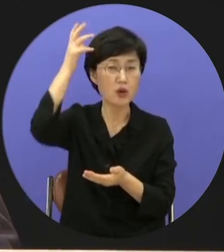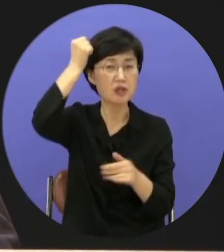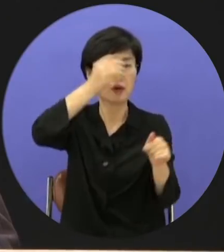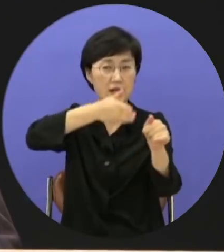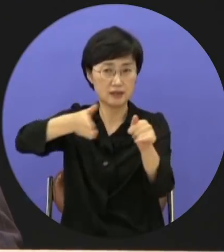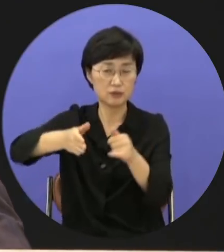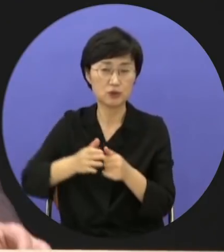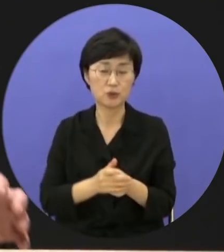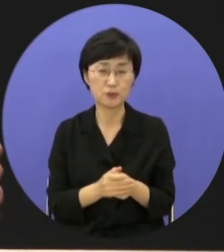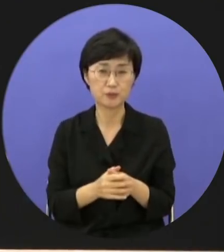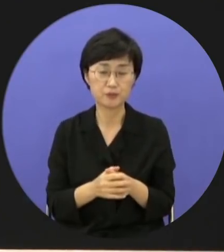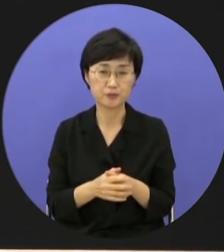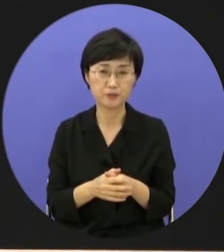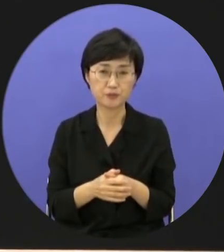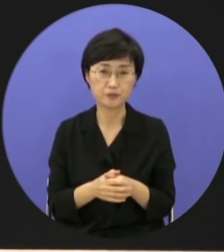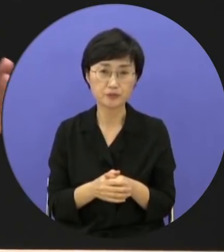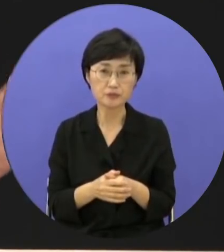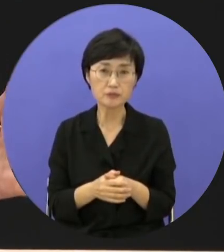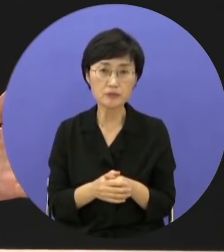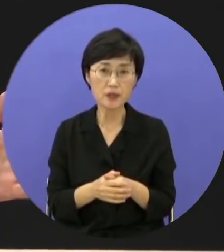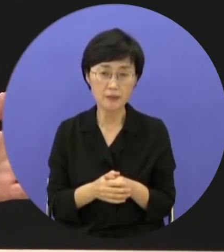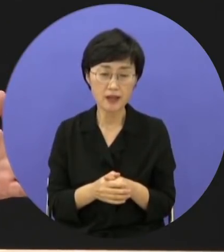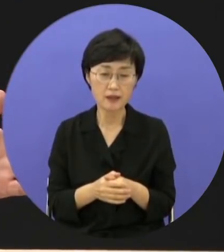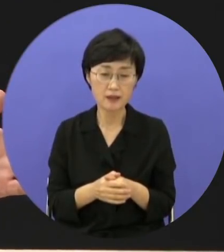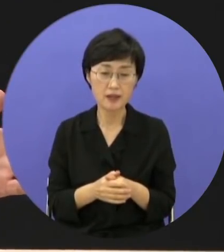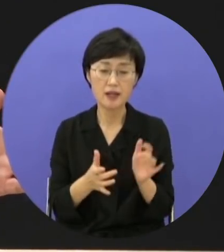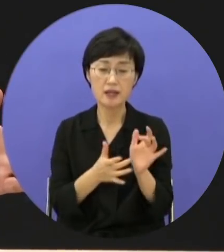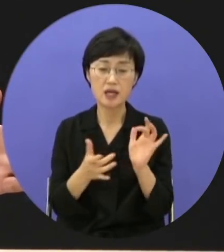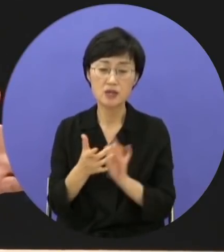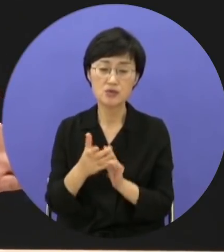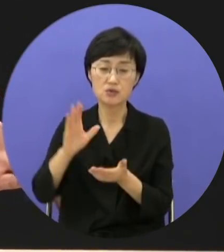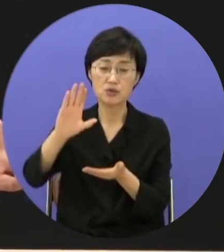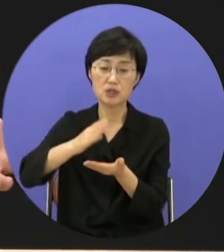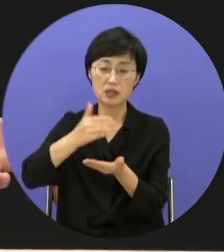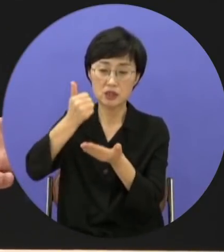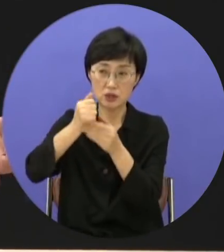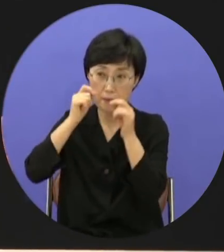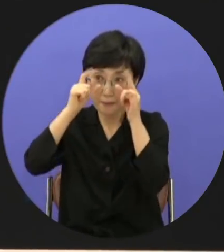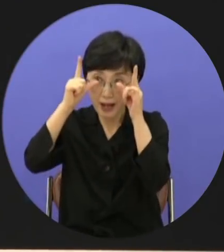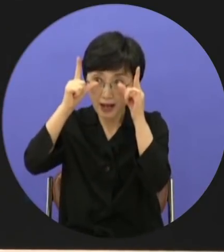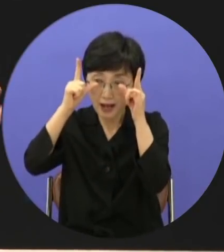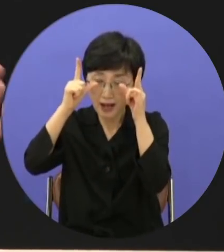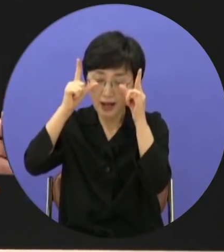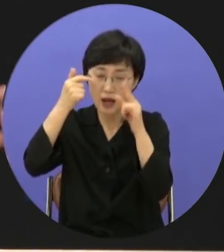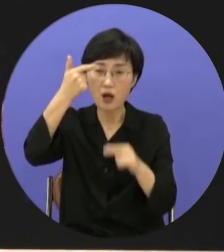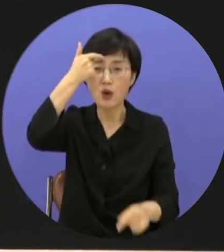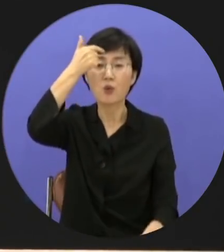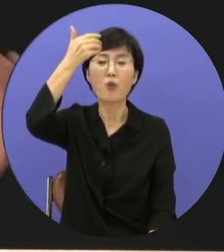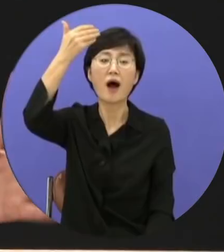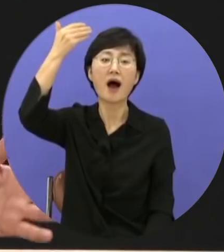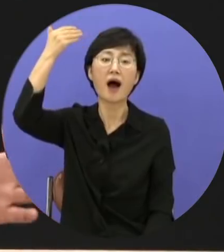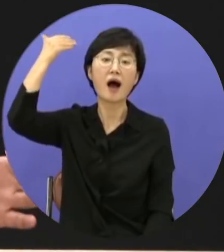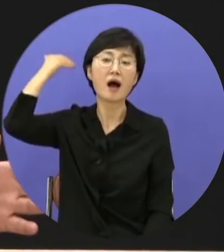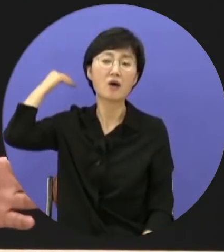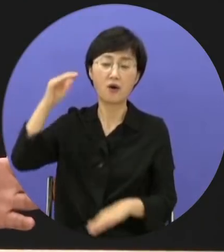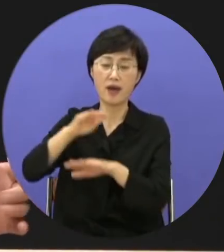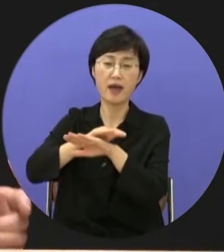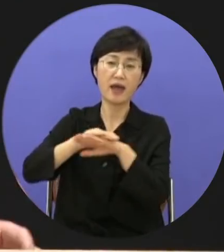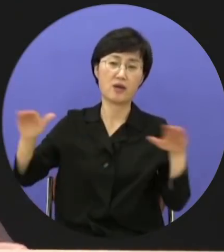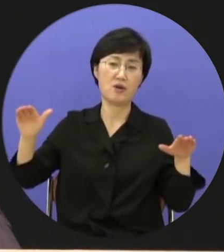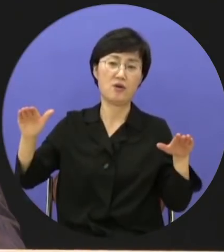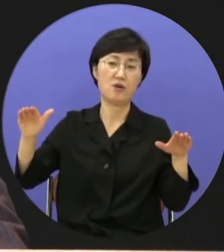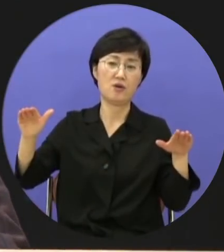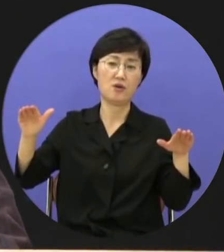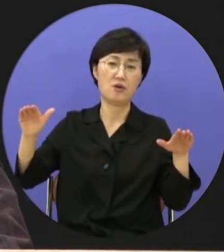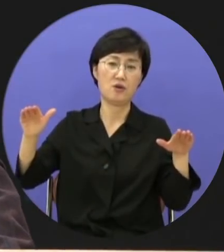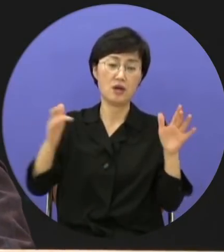이때에 과거 해결됩니다. At that time, all of our past will be resolved. 안 그러면 여러분 과거 해결 안 돼요. Otherwise,